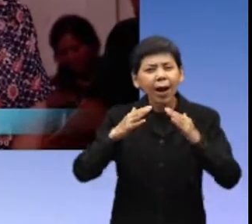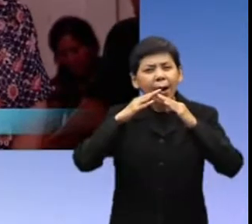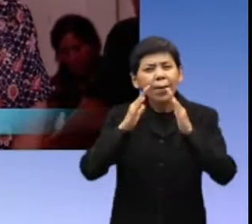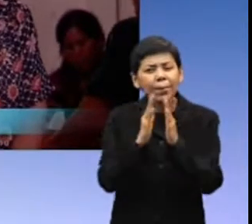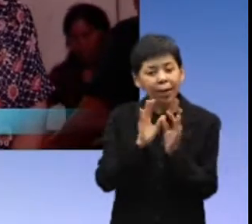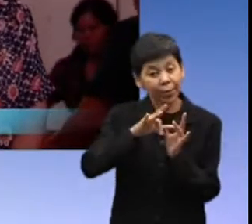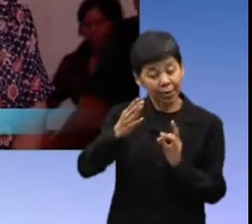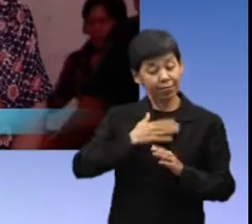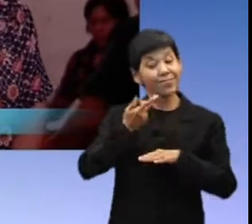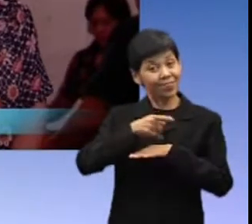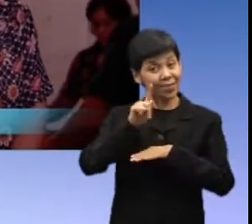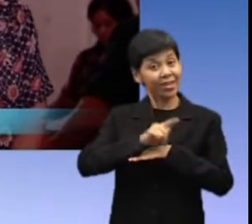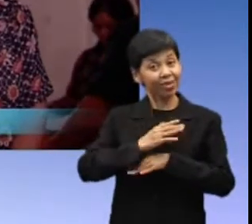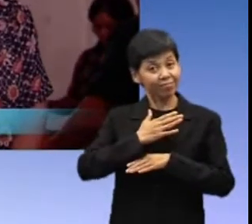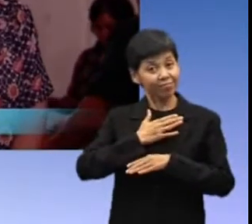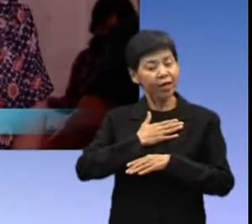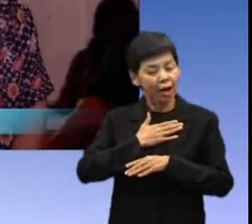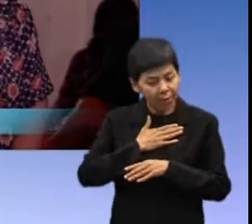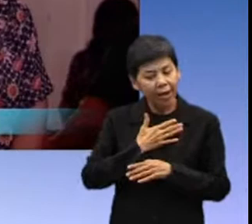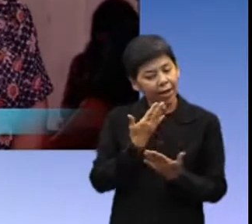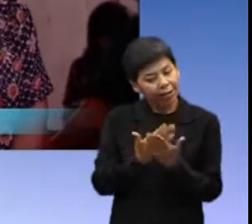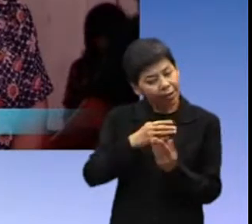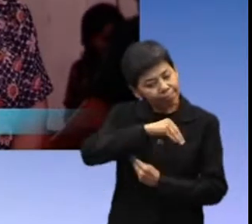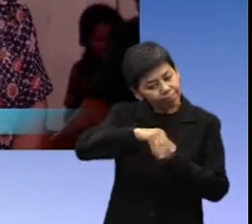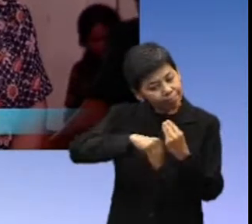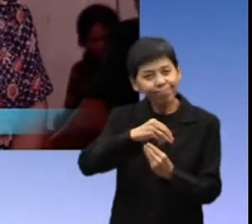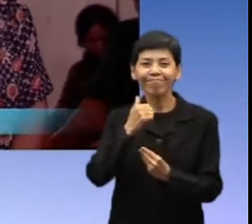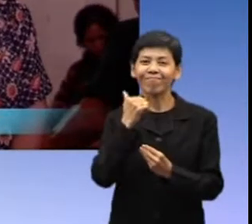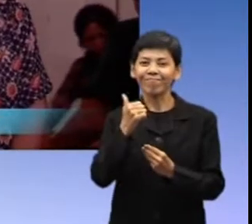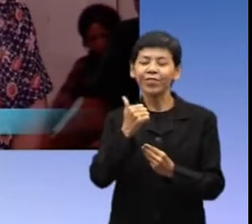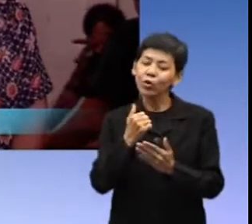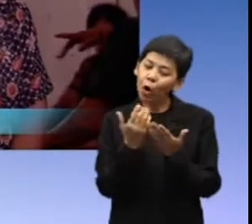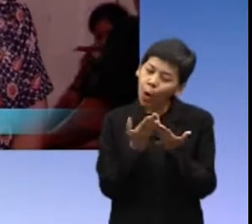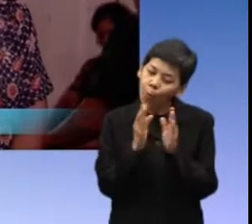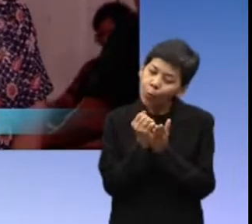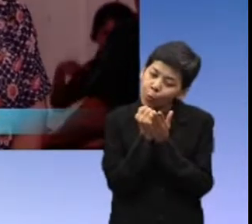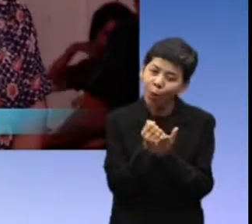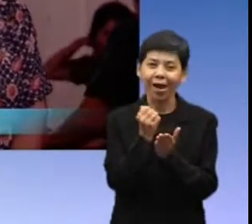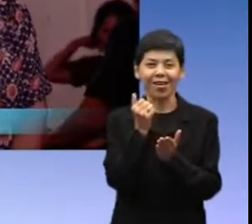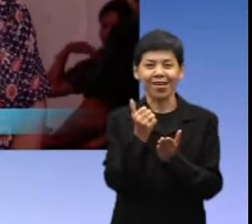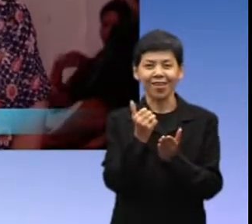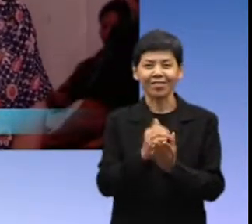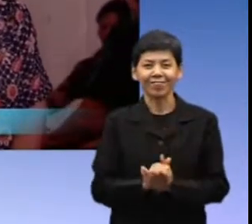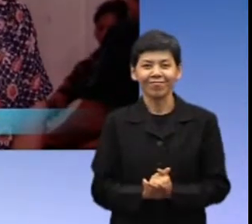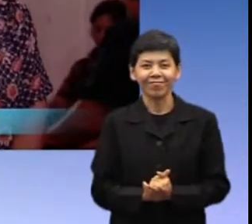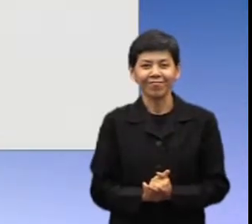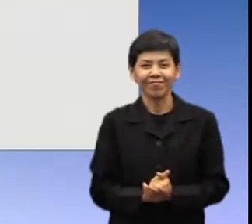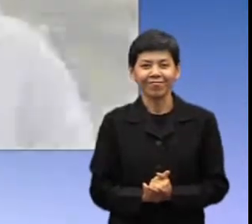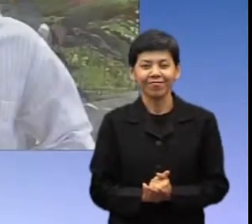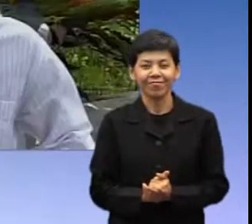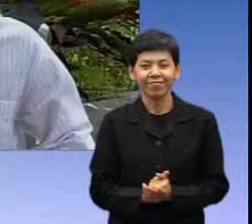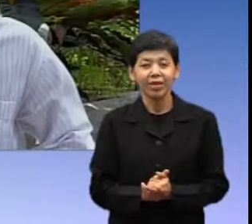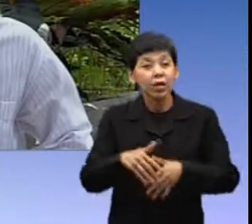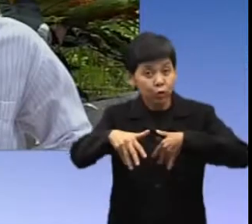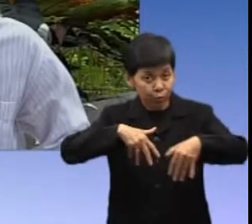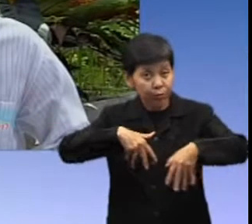แม่กวนอิมซึ่งตัวดิฉันเป็นประธานอยู่นะคะได้มีรายได้เพิ่มช่วยเหลือครอบครัวอีกทางหนึ่งค่ะ